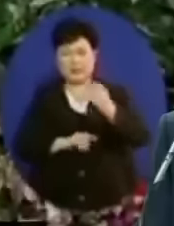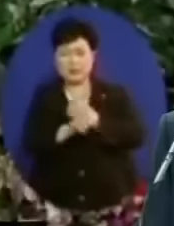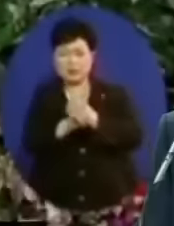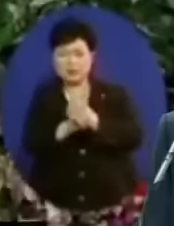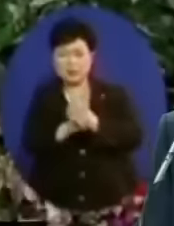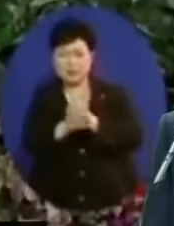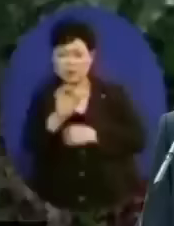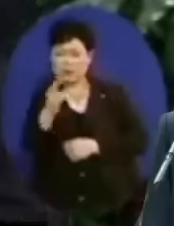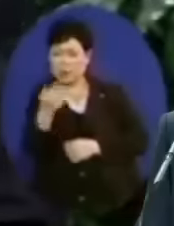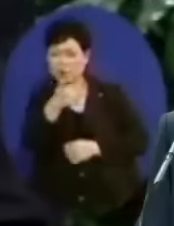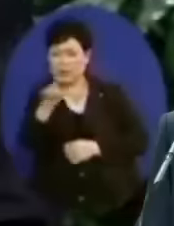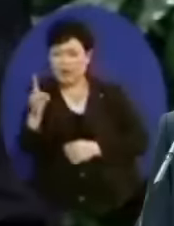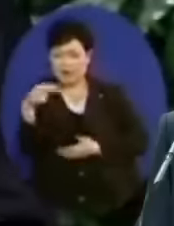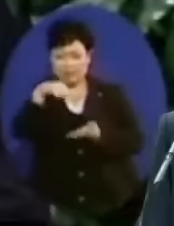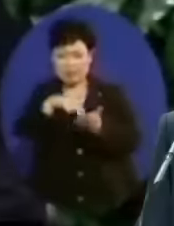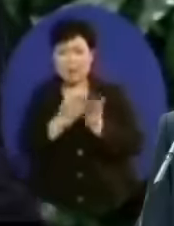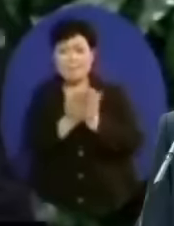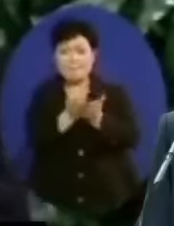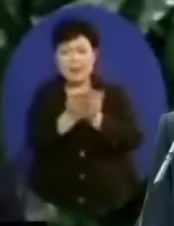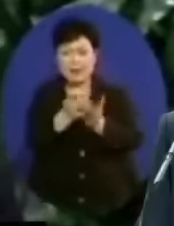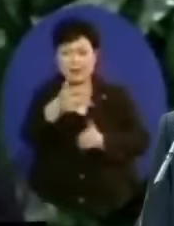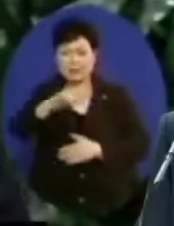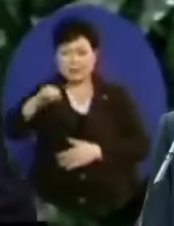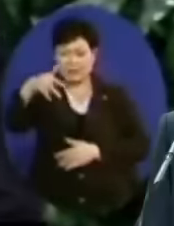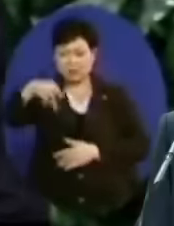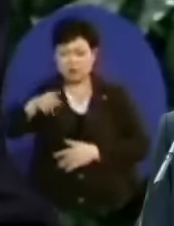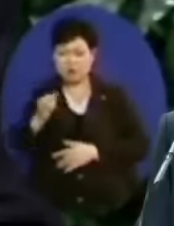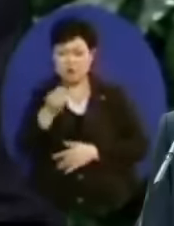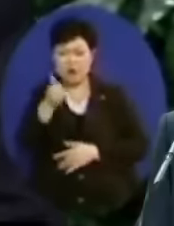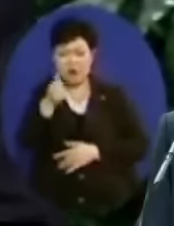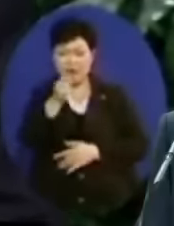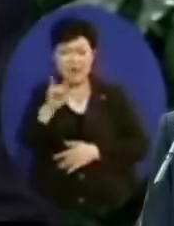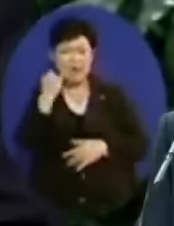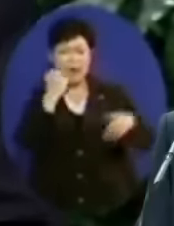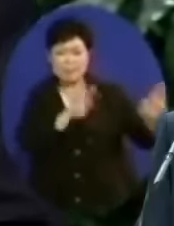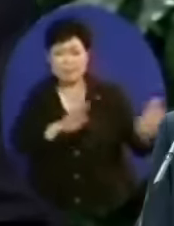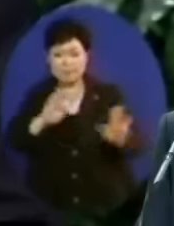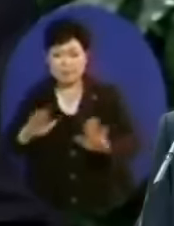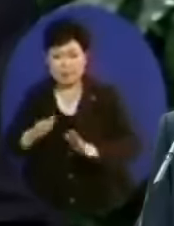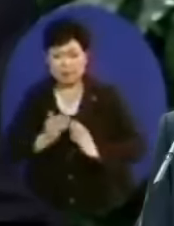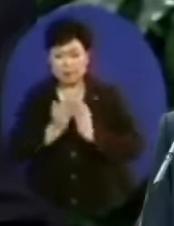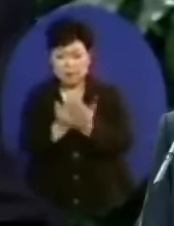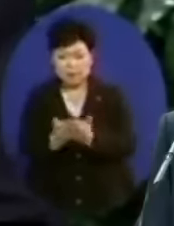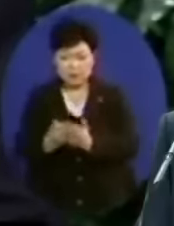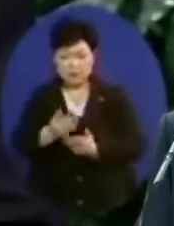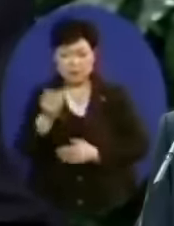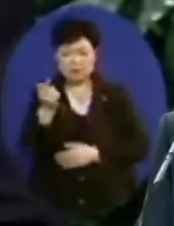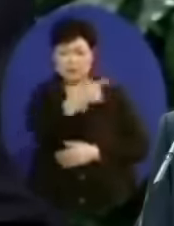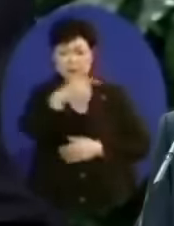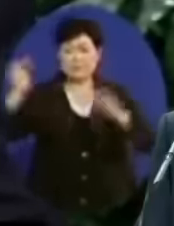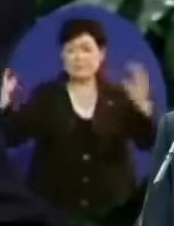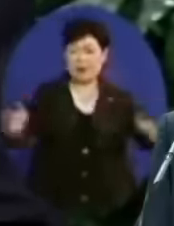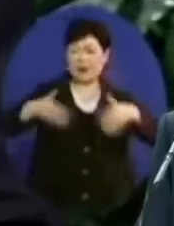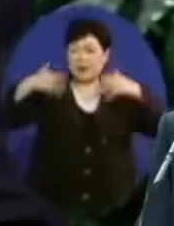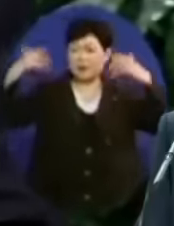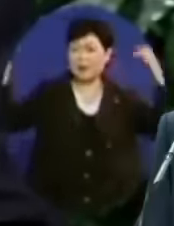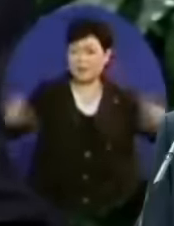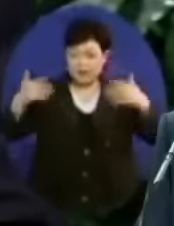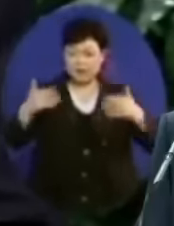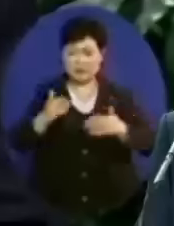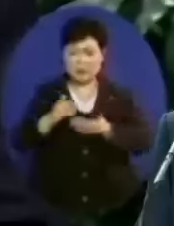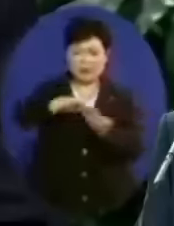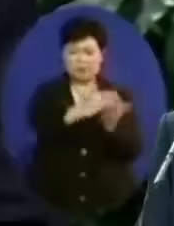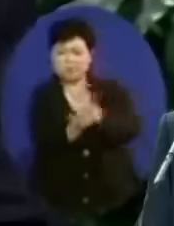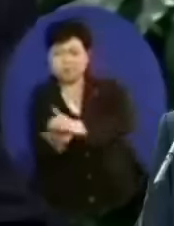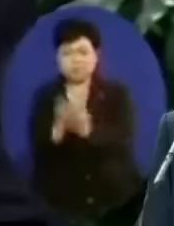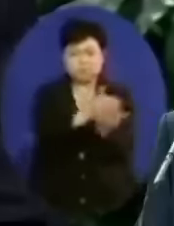요나가 탄 배가 지중해를 항해하다 갑자기 대풍랑이 와서 배가